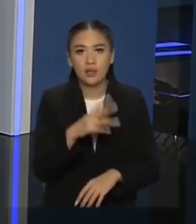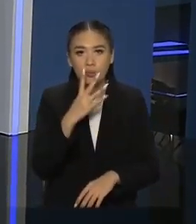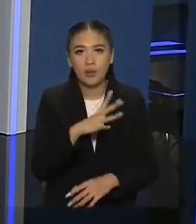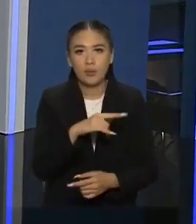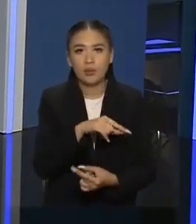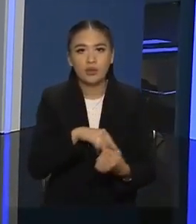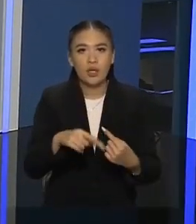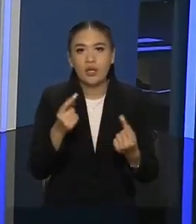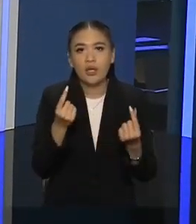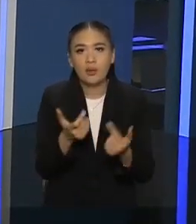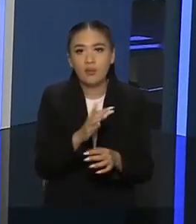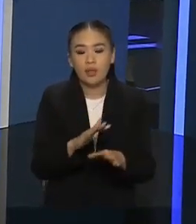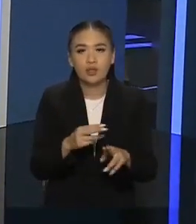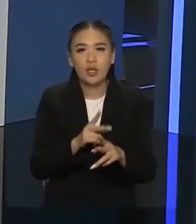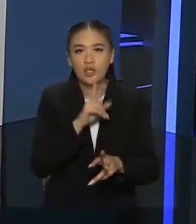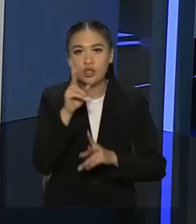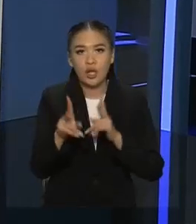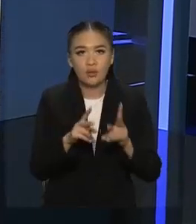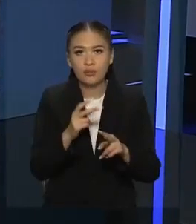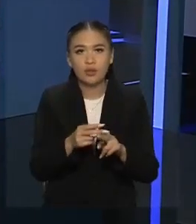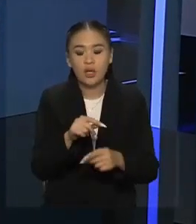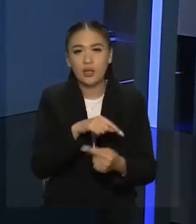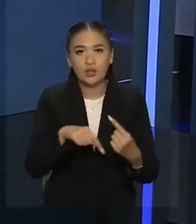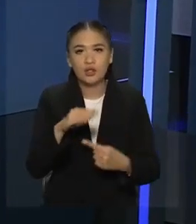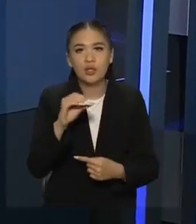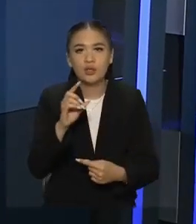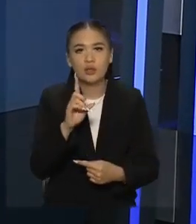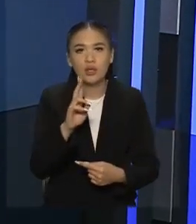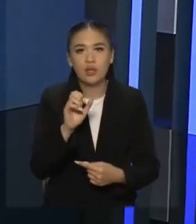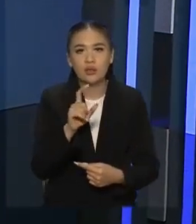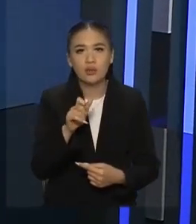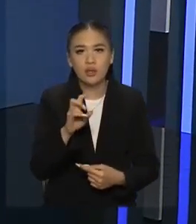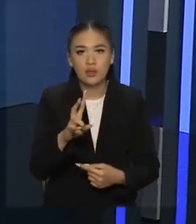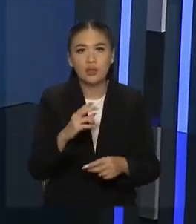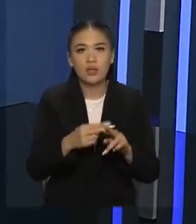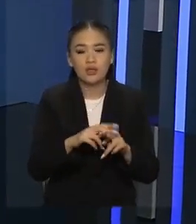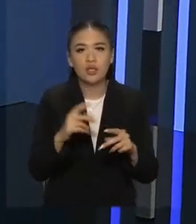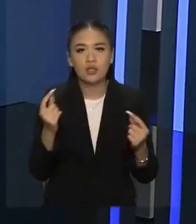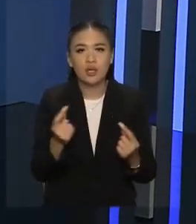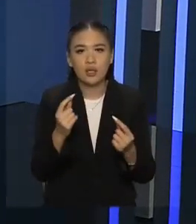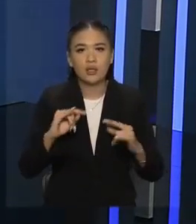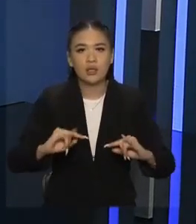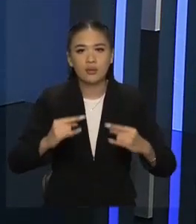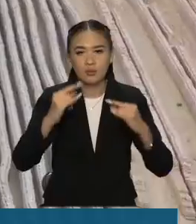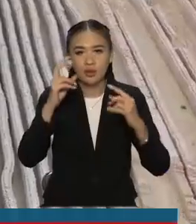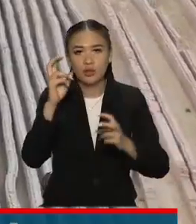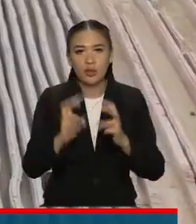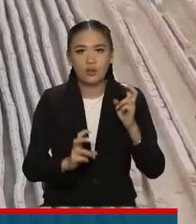иелерде аз емес. Сондай шағын кәсіп нысандарының бірі Жезқазғанның іргесінде орналасқан шағын кірпіш зауыты.